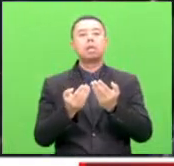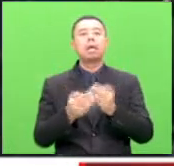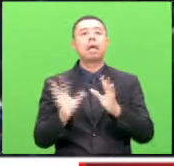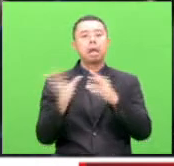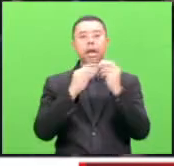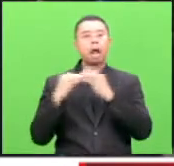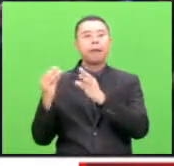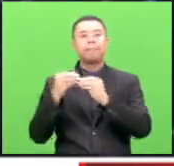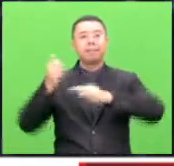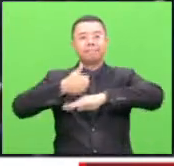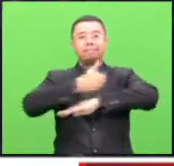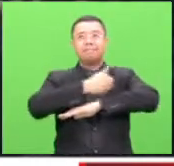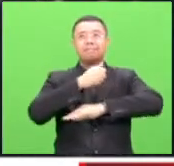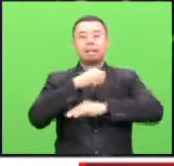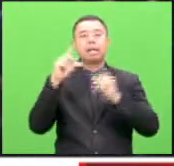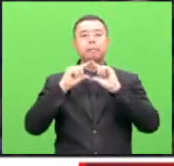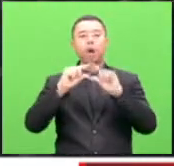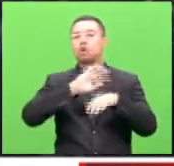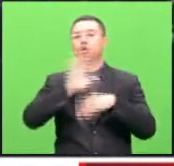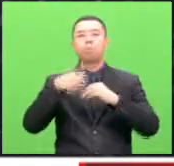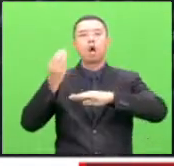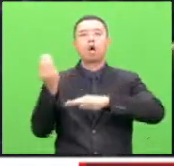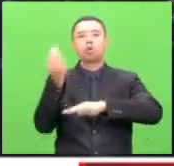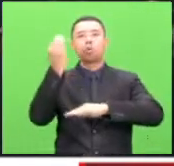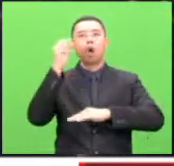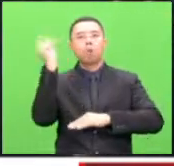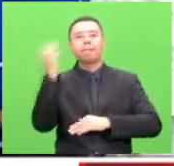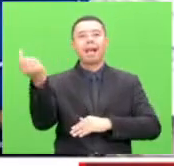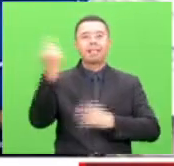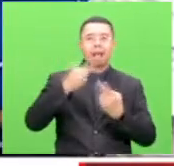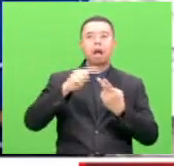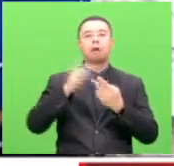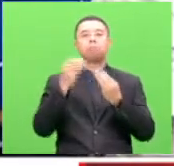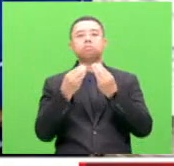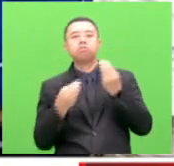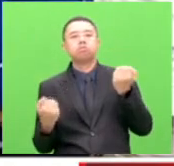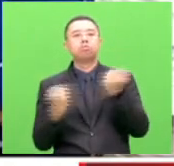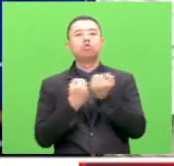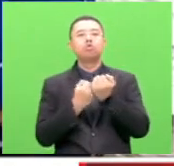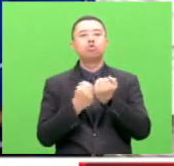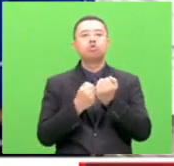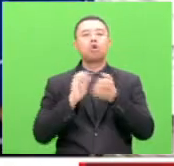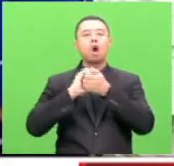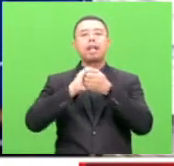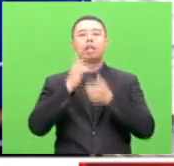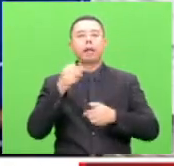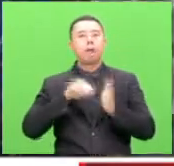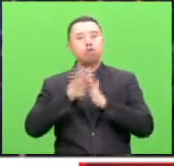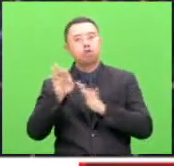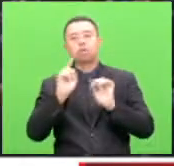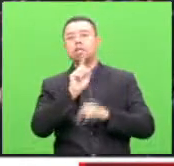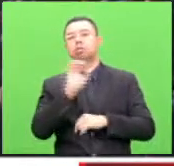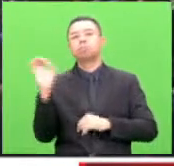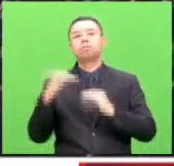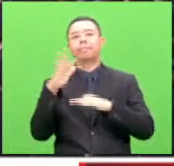Rapimnas Partai Demokrat dihadiri seluruh ketua umum dan pengurus partai politik pendukung Koalisi Indonesia Maju, serta ribuan kader Partai